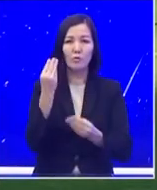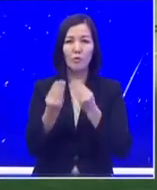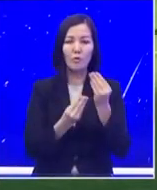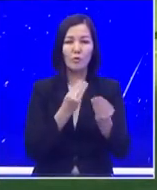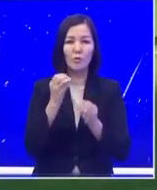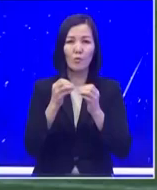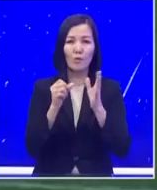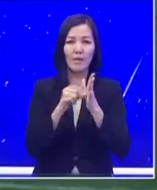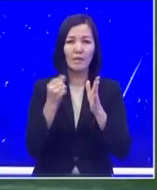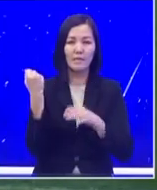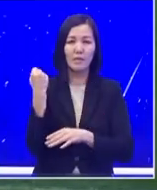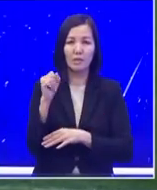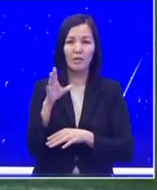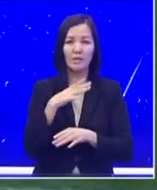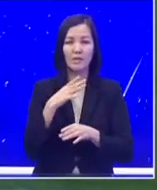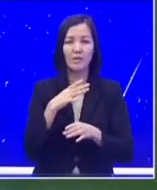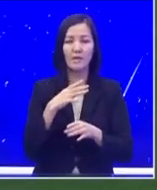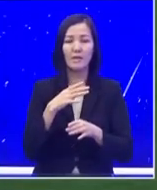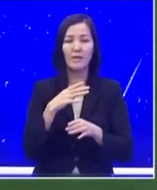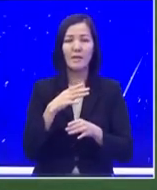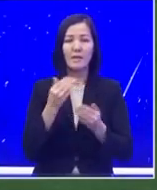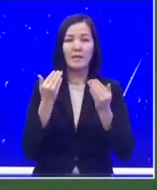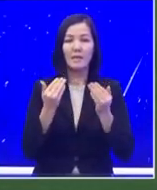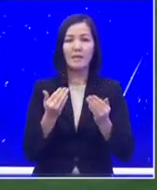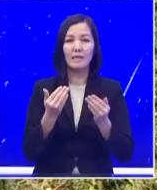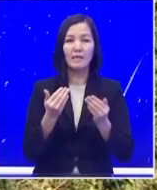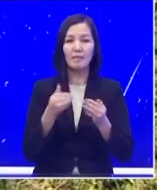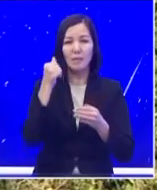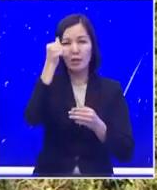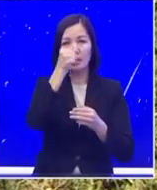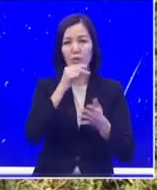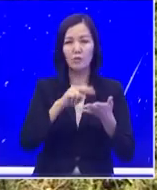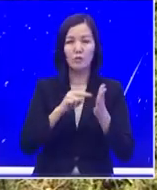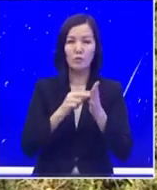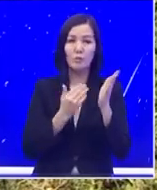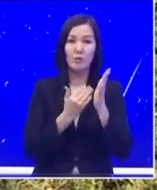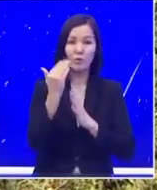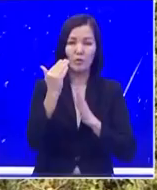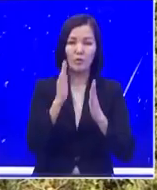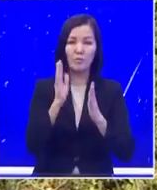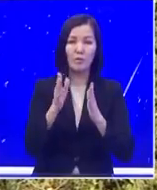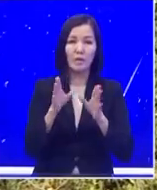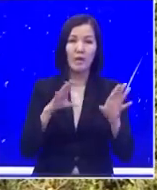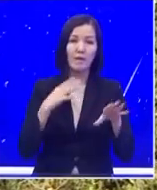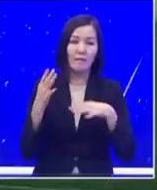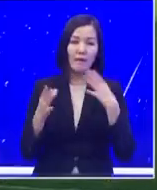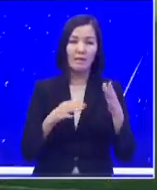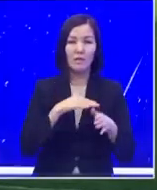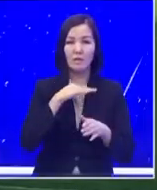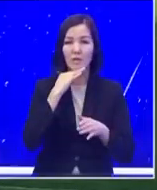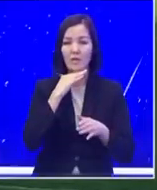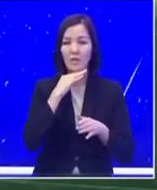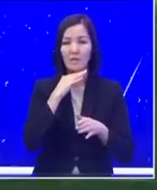оның 16-сында жерлестеріміз басымдықпен жеңіске жеткен. Ал биылғы меже бұдан да жоғары. Дайындық жеткілікті бабымыз бен